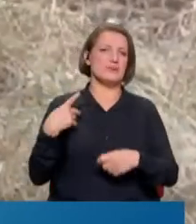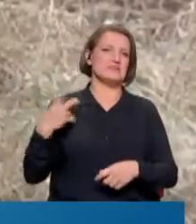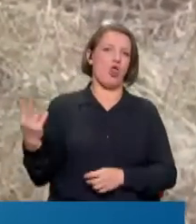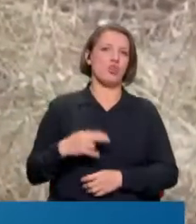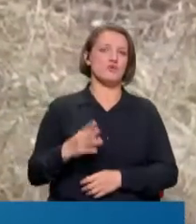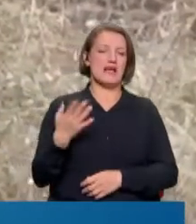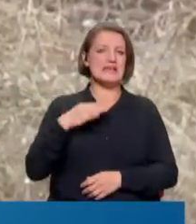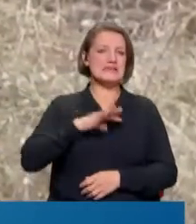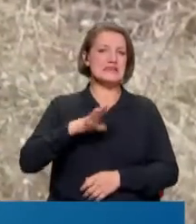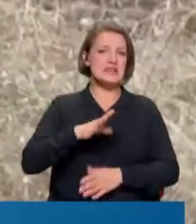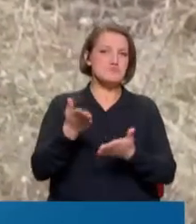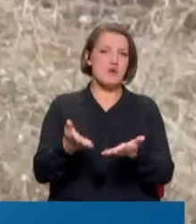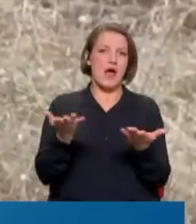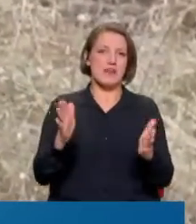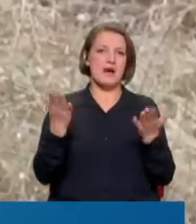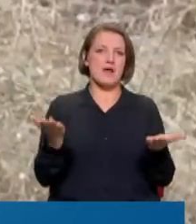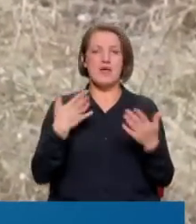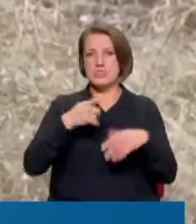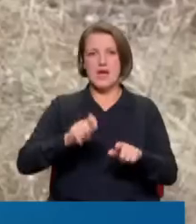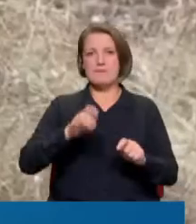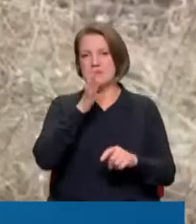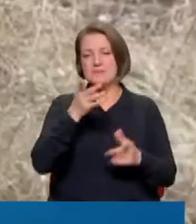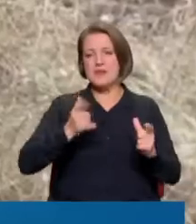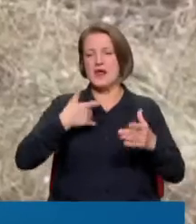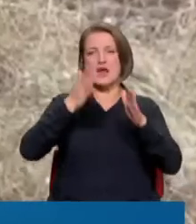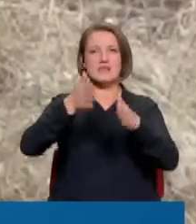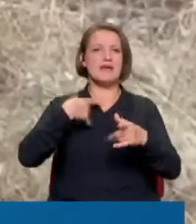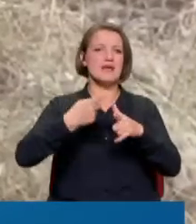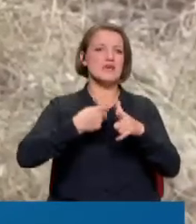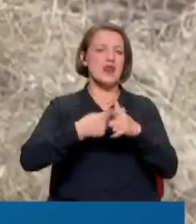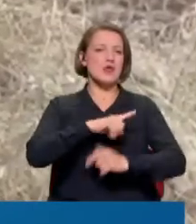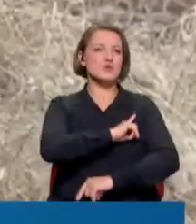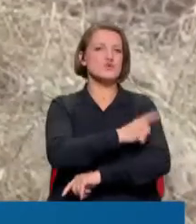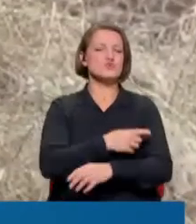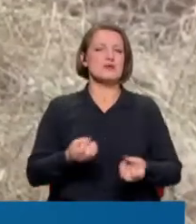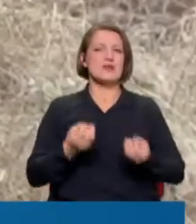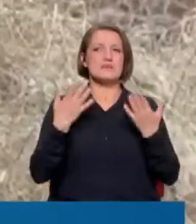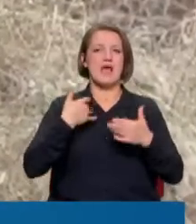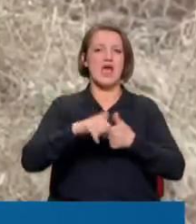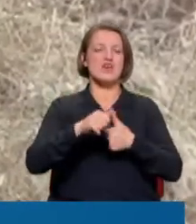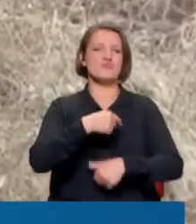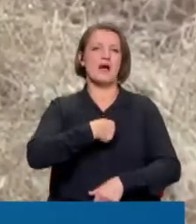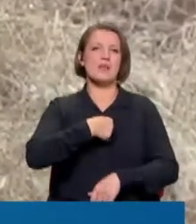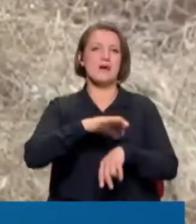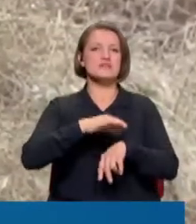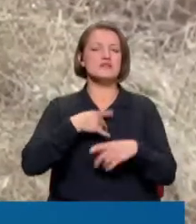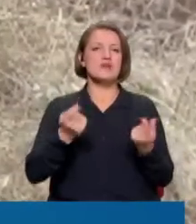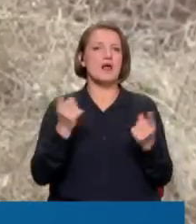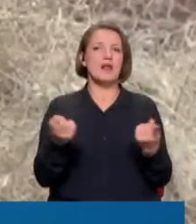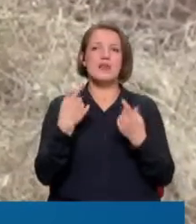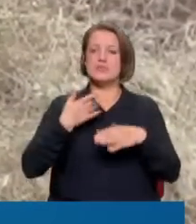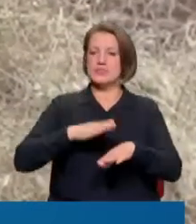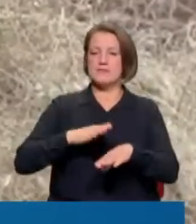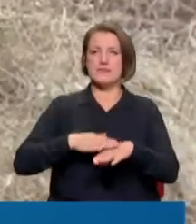bizi niyetleri bu galiba yani ne yapabiliriz nereye gidebiliriz kiralara gücümüz yetmiyor eşim kalp hastası çalışamıyor ne yapalım